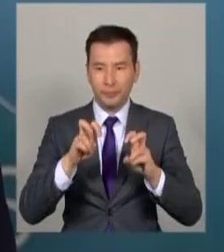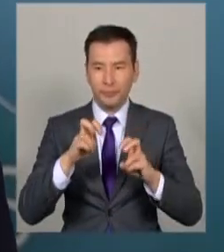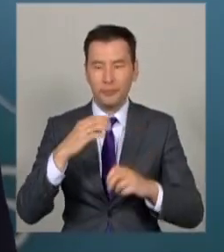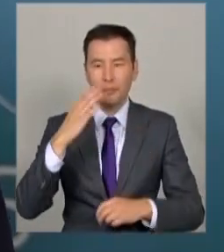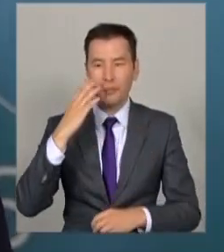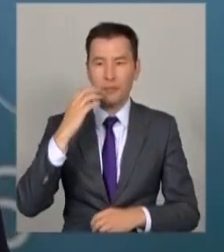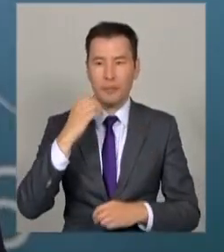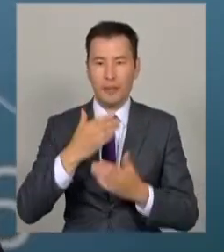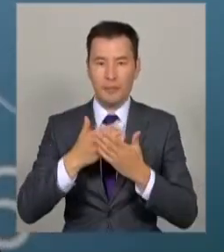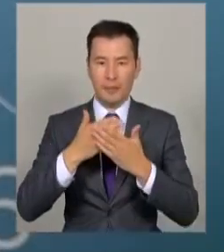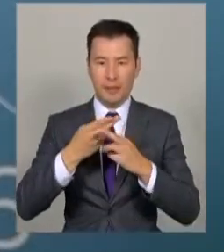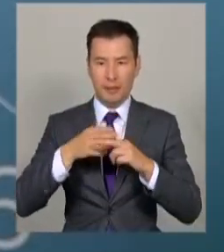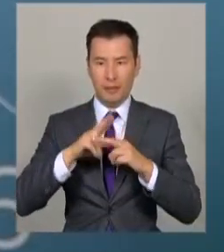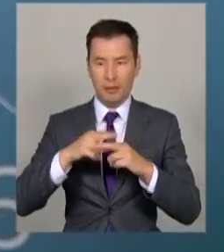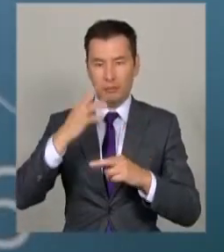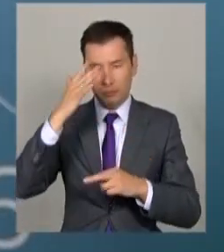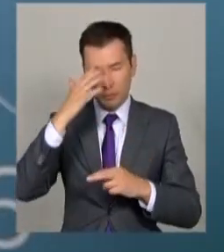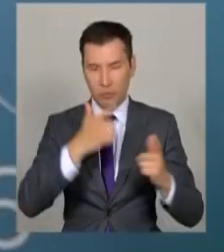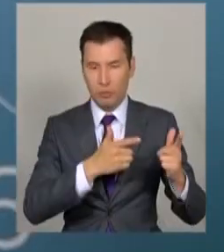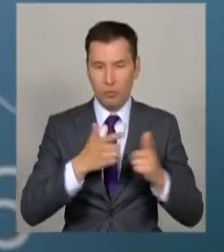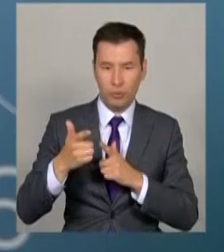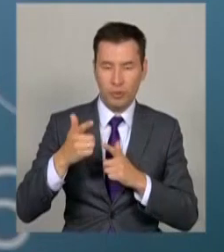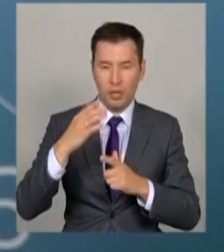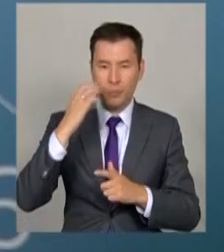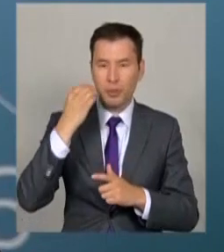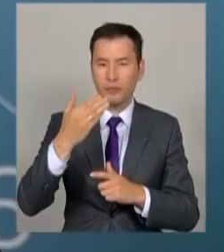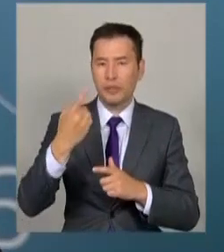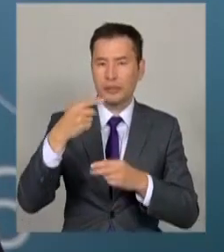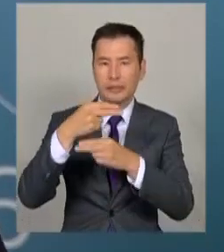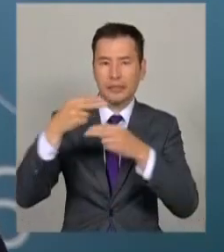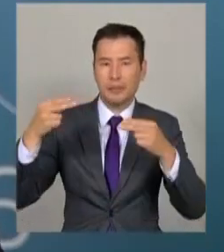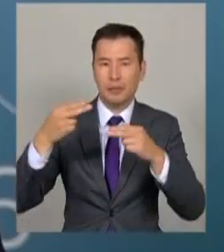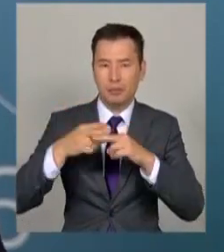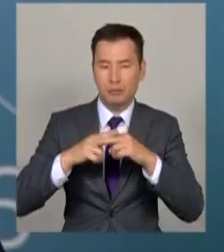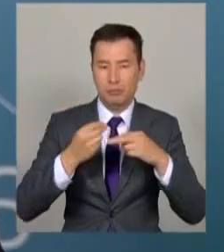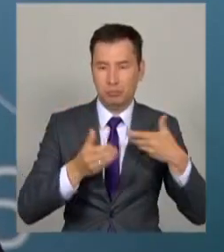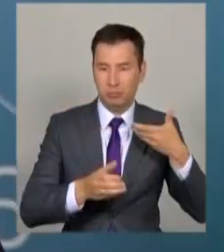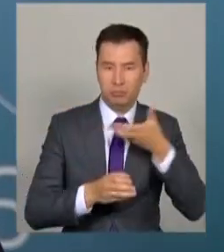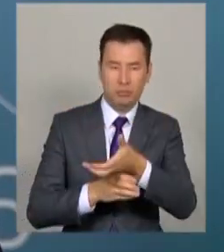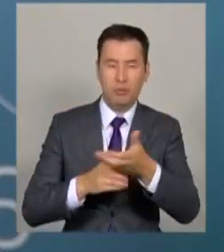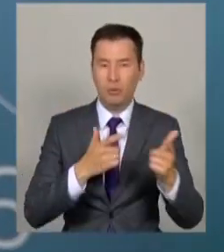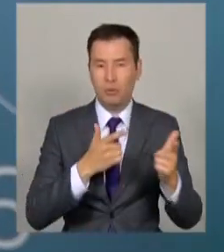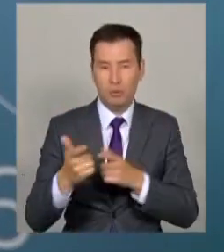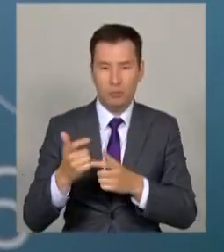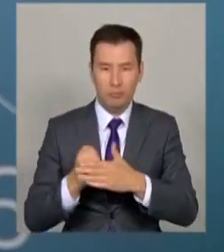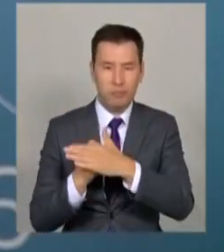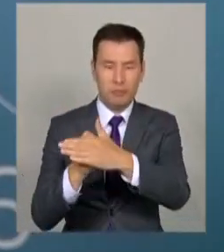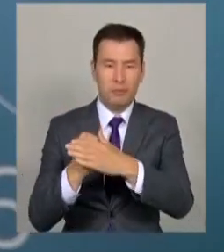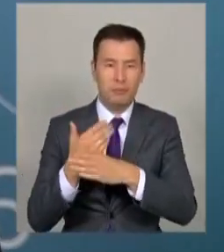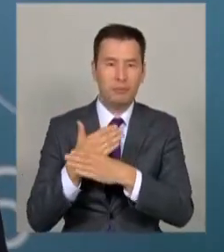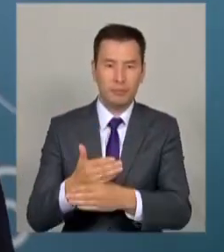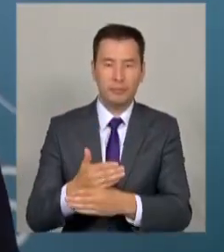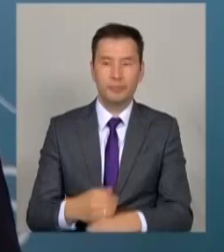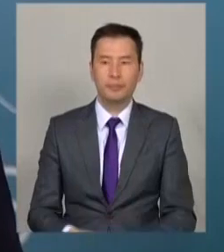дегеніміз банк аталған нысанда қаржыландыруға дайын екенін білдіреді. Біз барлық ірі инвесторларды Орталық Азияға, соның ішінде Қазақстанға келуді маңызды